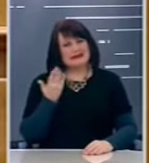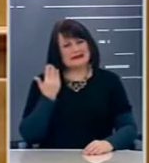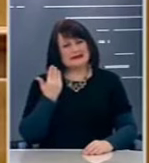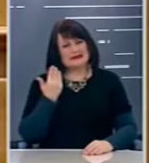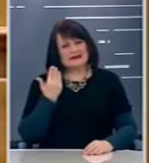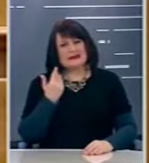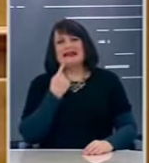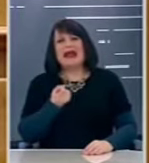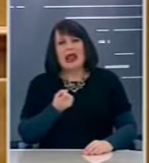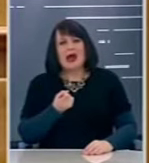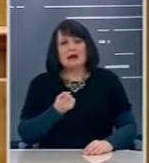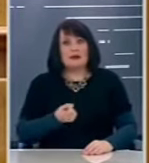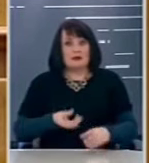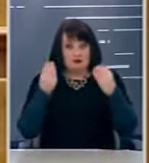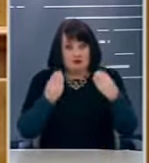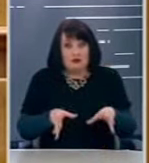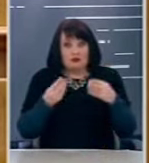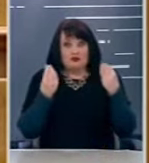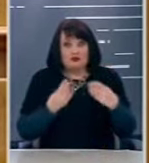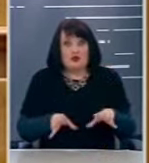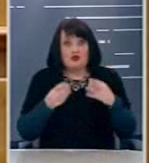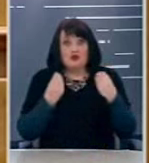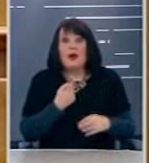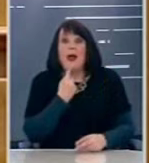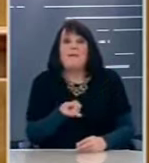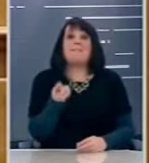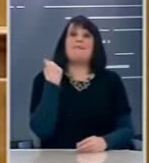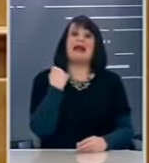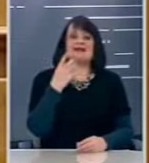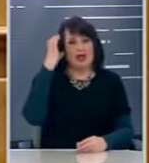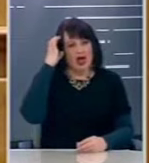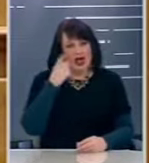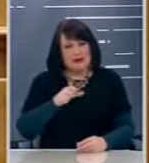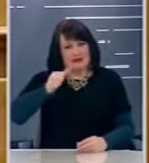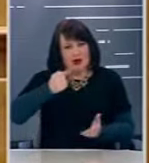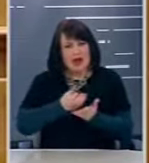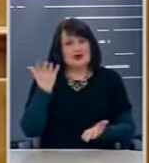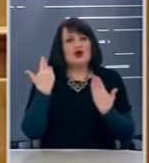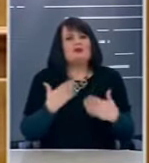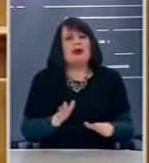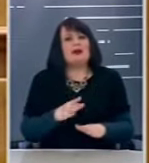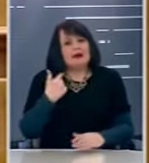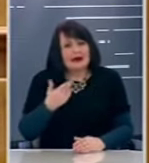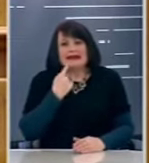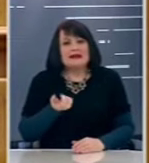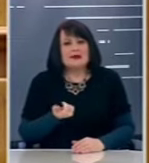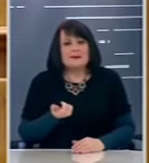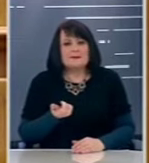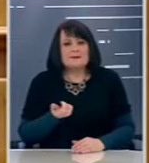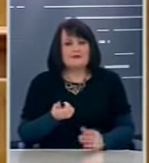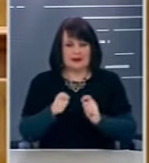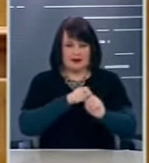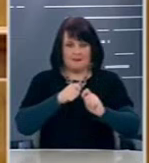τις κασανδρικές προβλέψεις πέρυσι τέτοιο καιρό, μετά το τέλος της πρώτης αξιολόγησης, όταν είχε